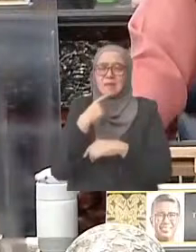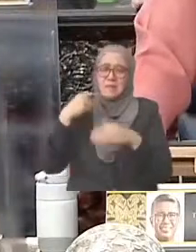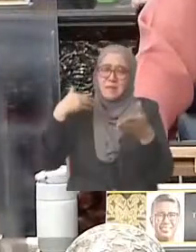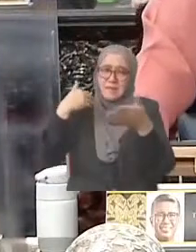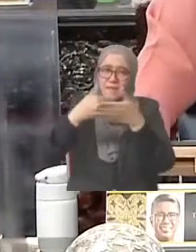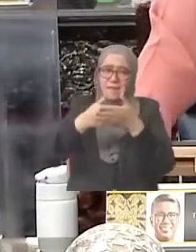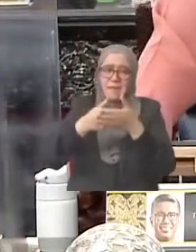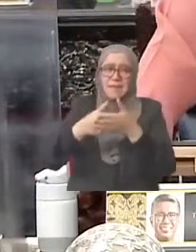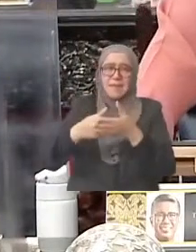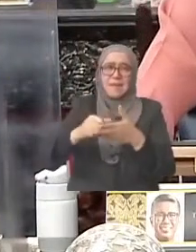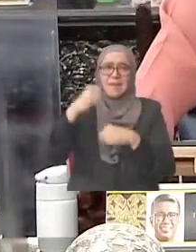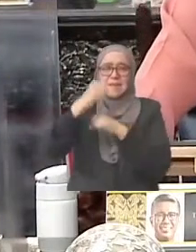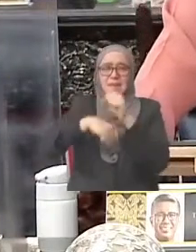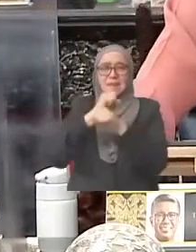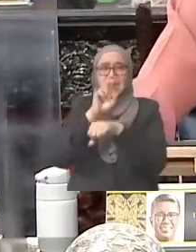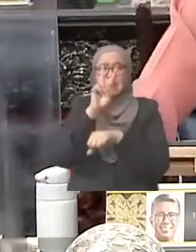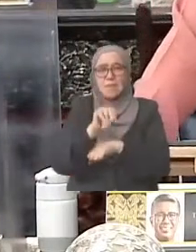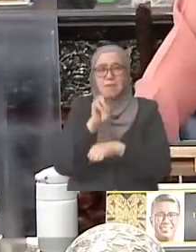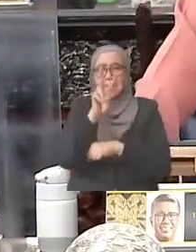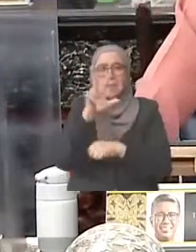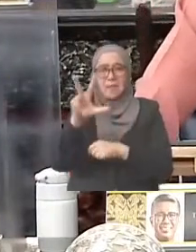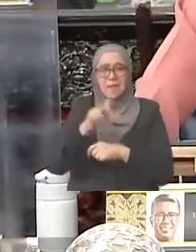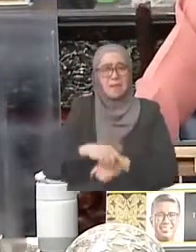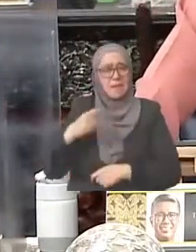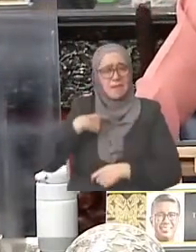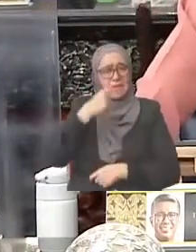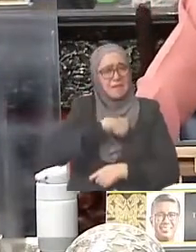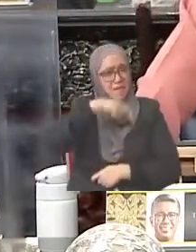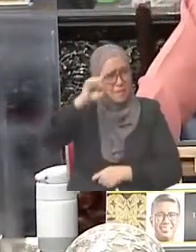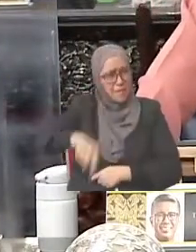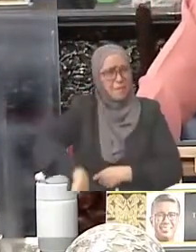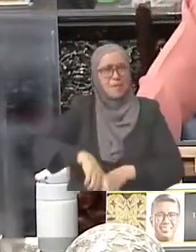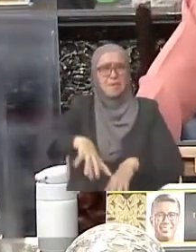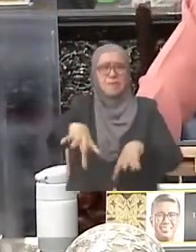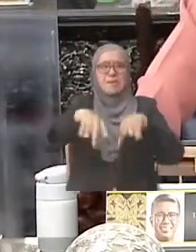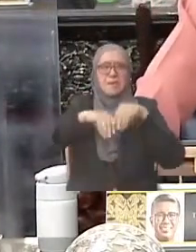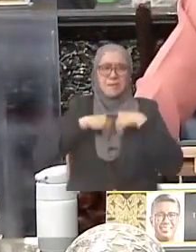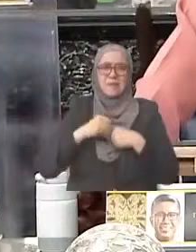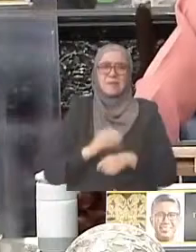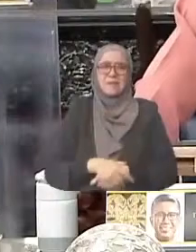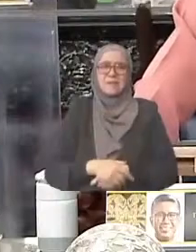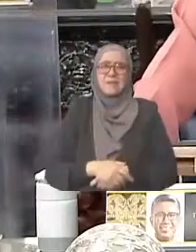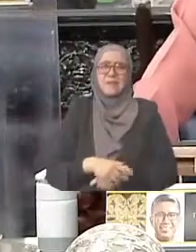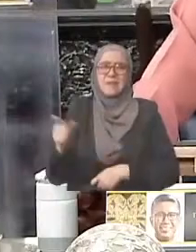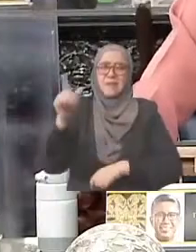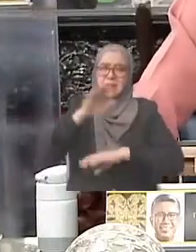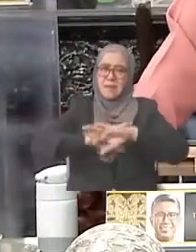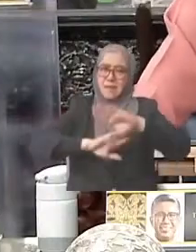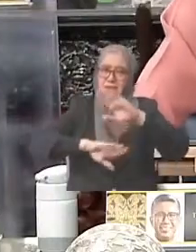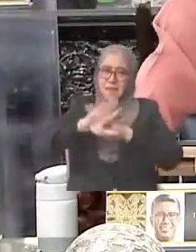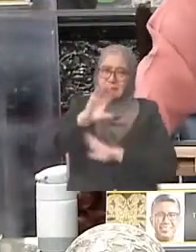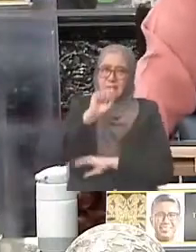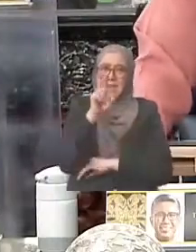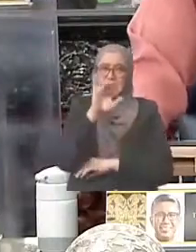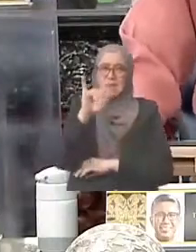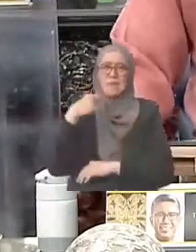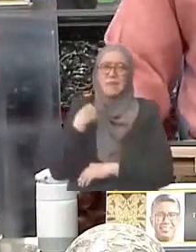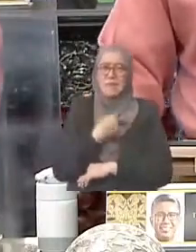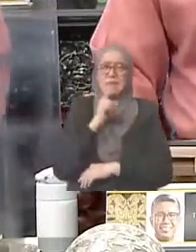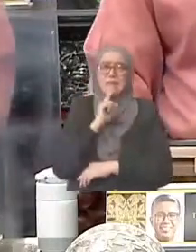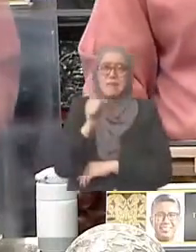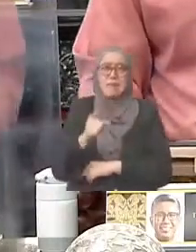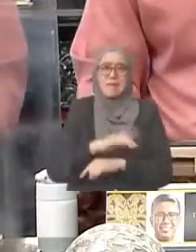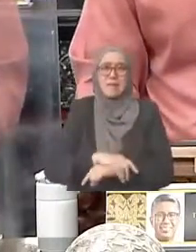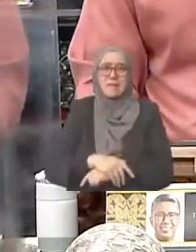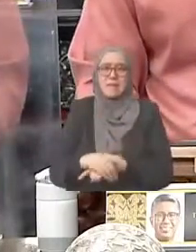2023 kita harus akui pada tangan Suri kita tersemat keringat yang mengayun buayan